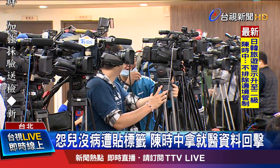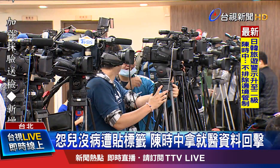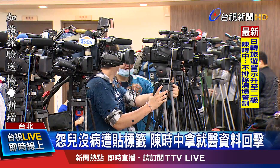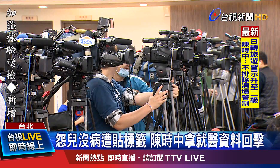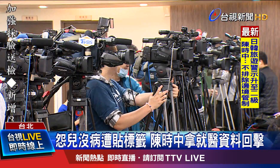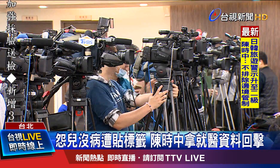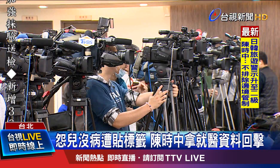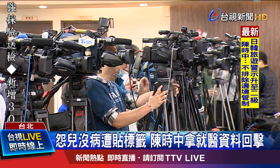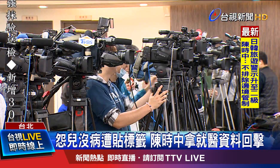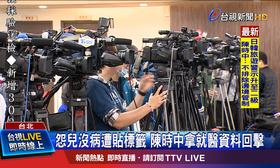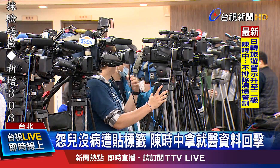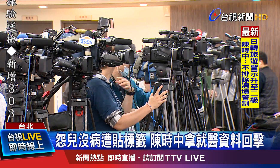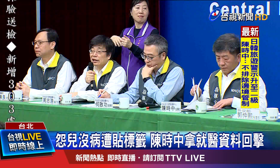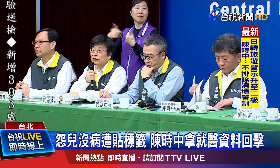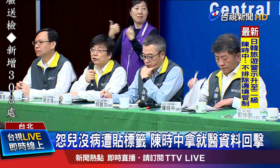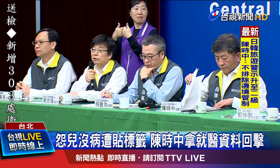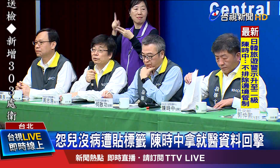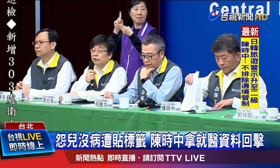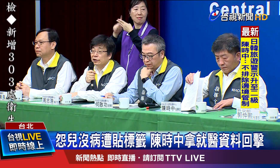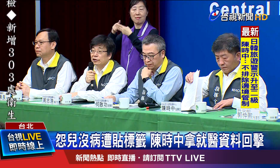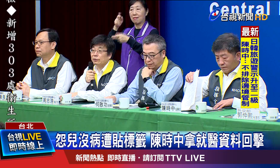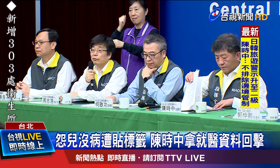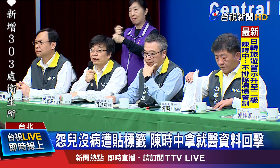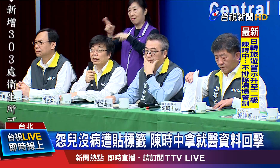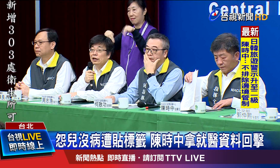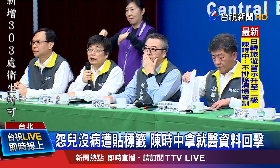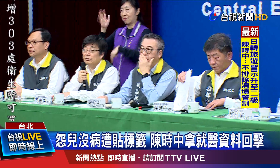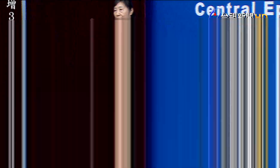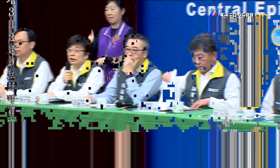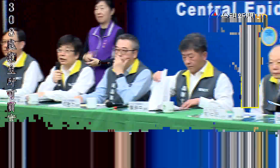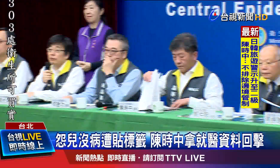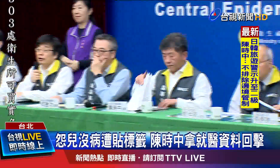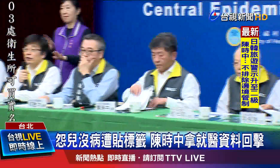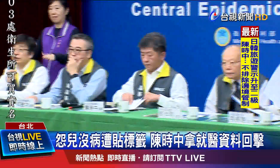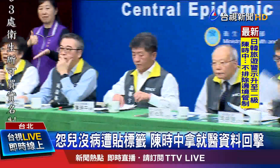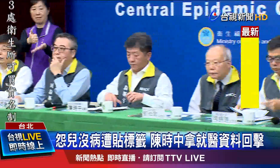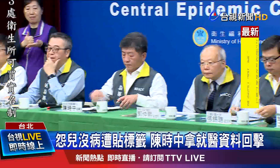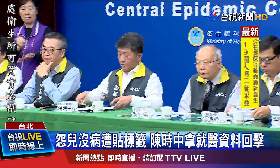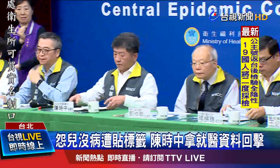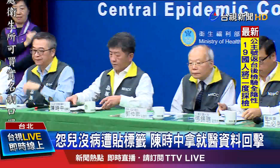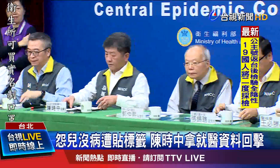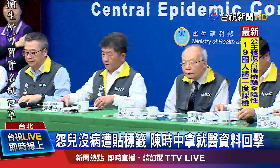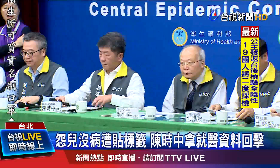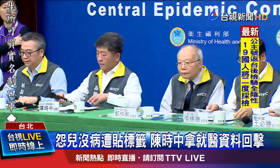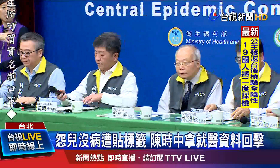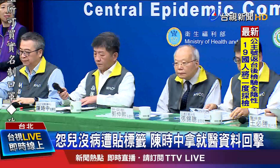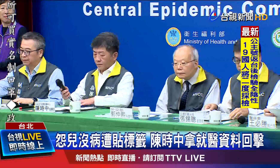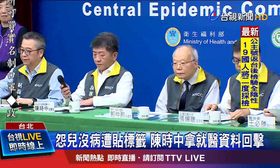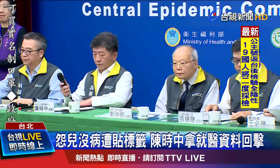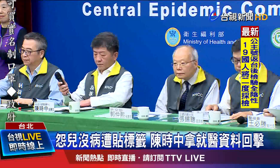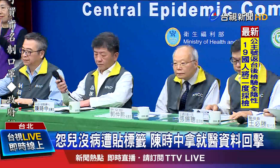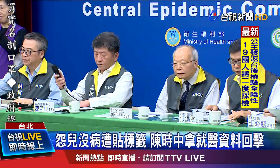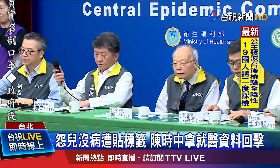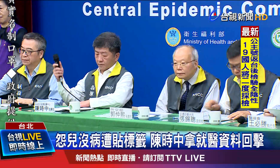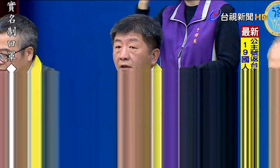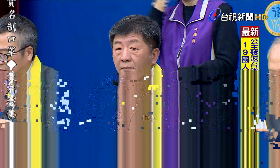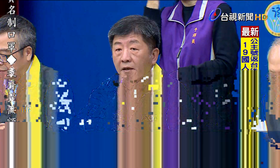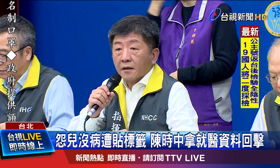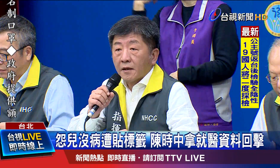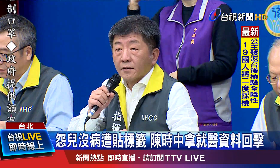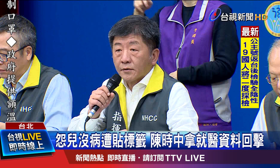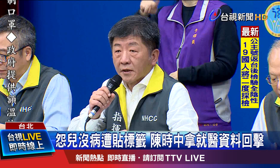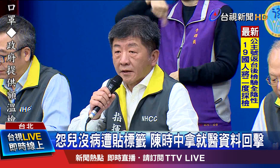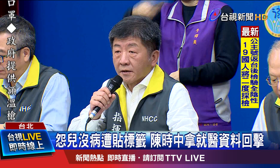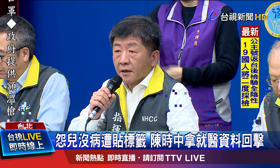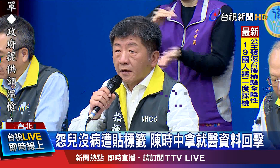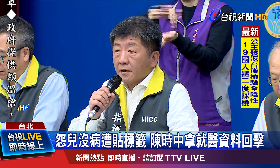身为白牌车司机感染源的浙江台商的父亲，口音电视节目抱怨自己儿子没生病，但却被贴标签，他